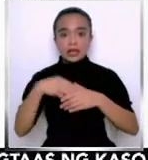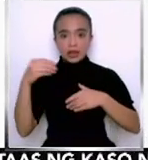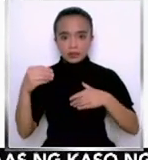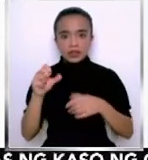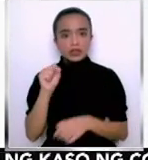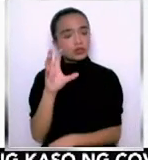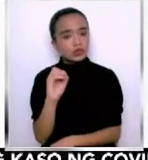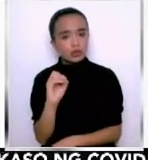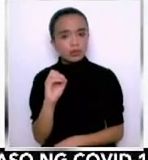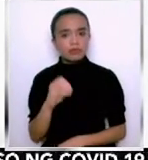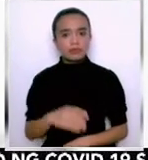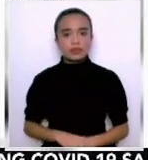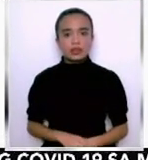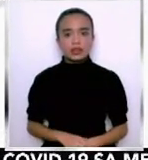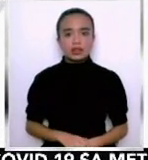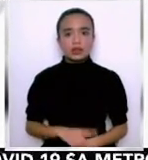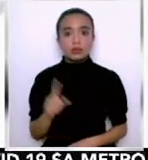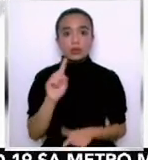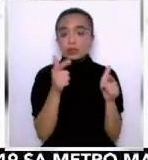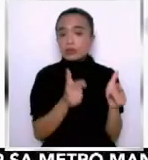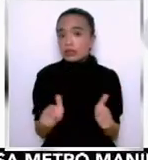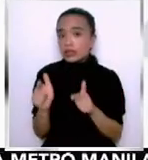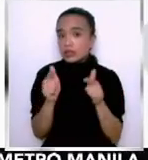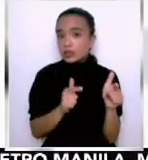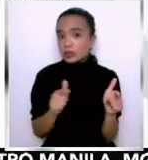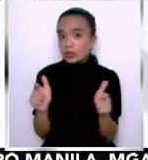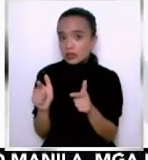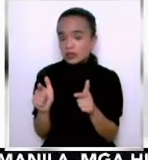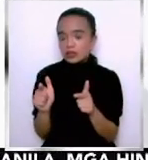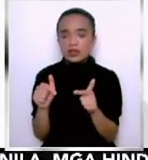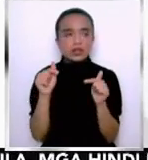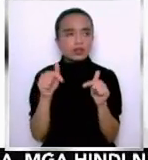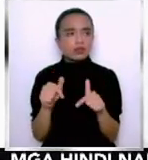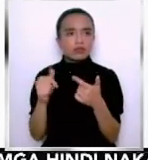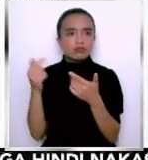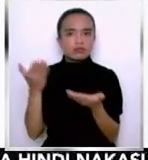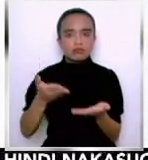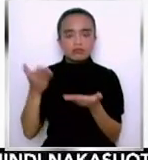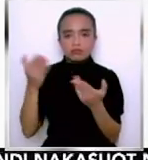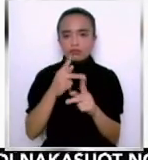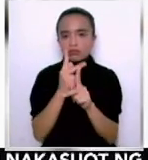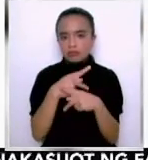pong logistics of bringing these products in, of course,